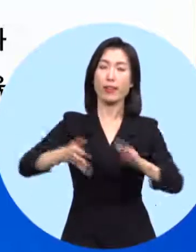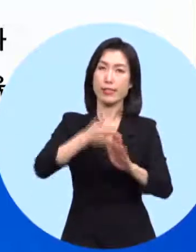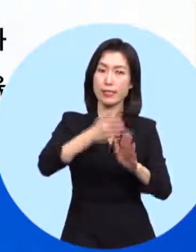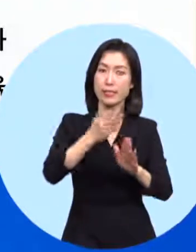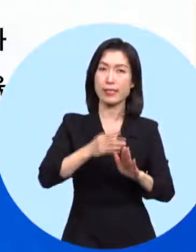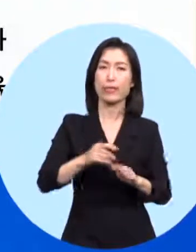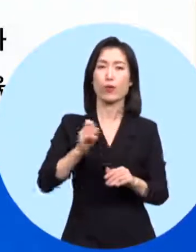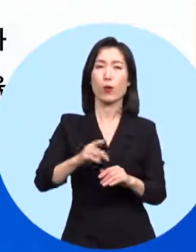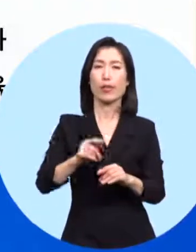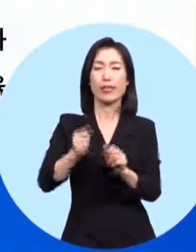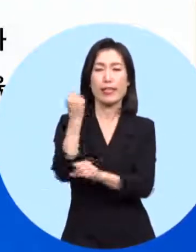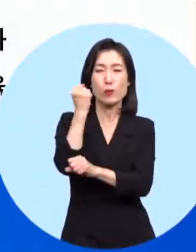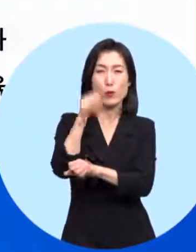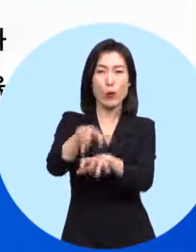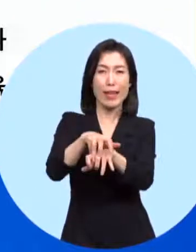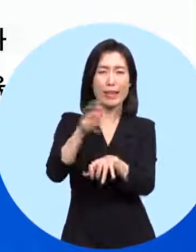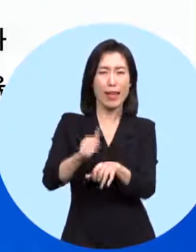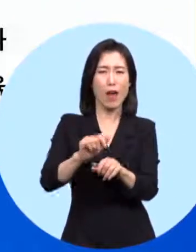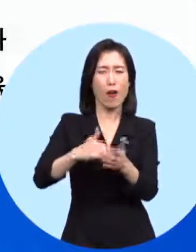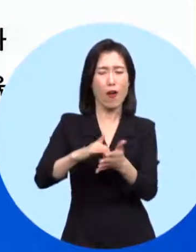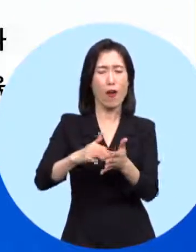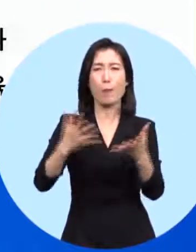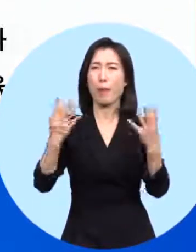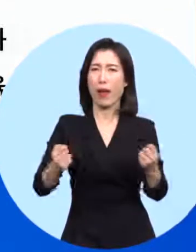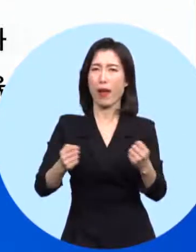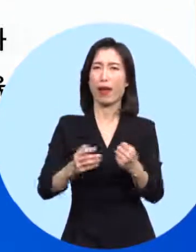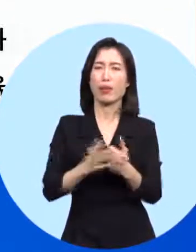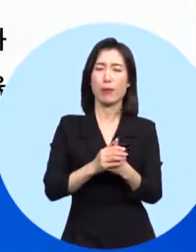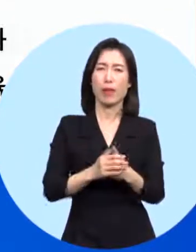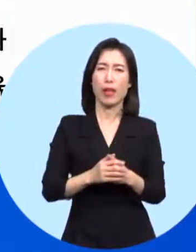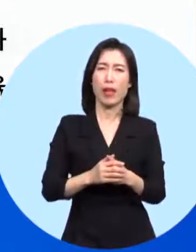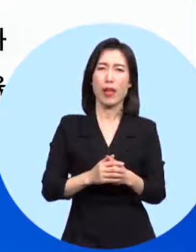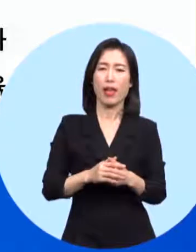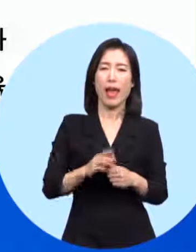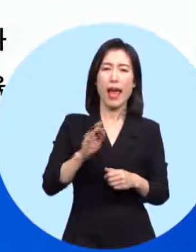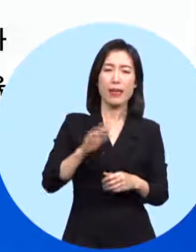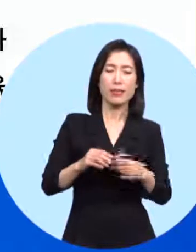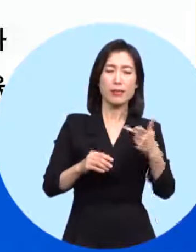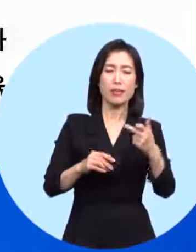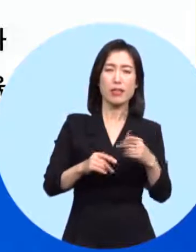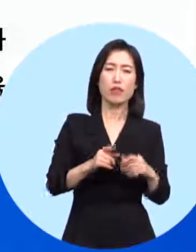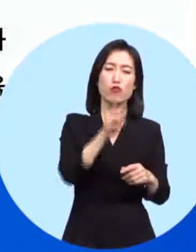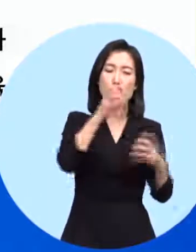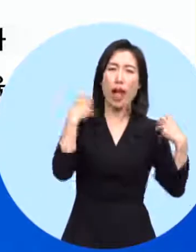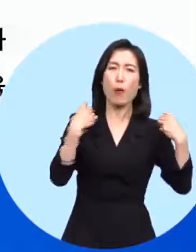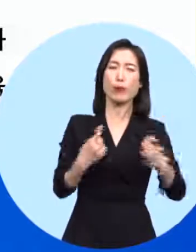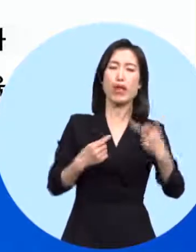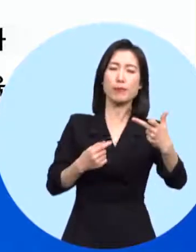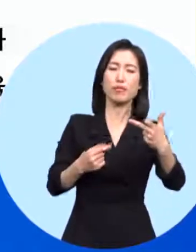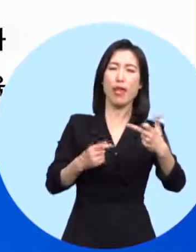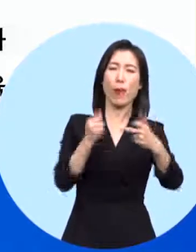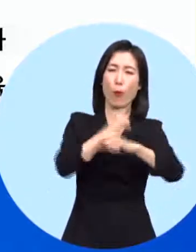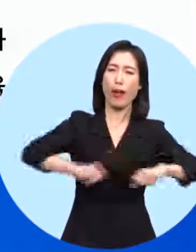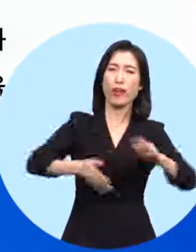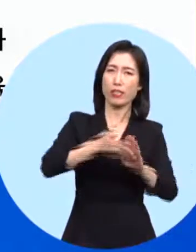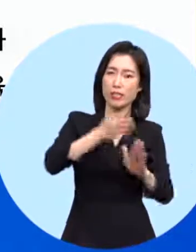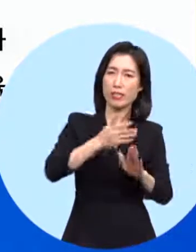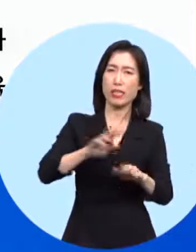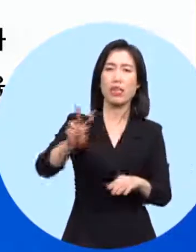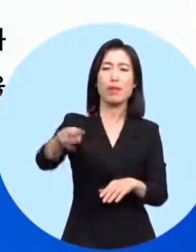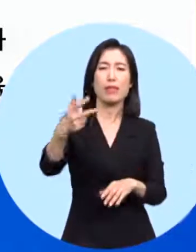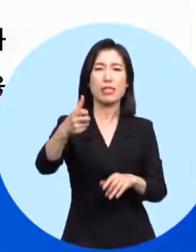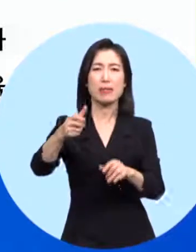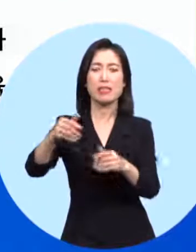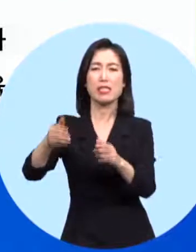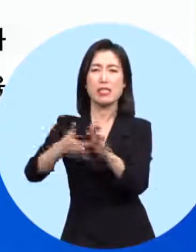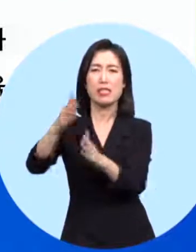해도 226개가 있습니다. 그러니까 단일의 중앙정부가 하는 것보다는 17개의 시도가 또는 226개의 시군구가 하는